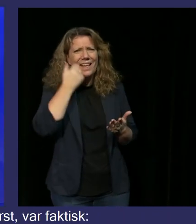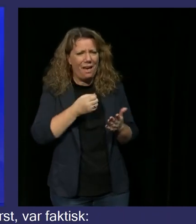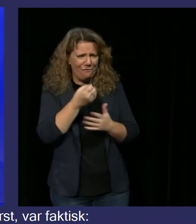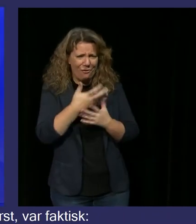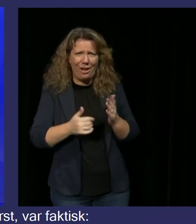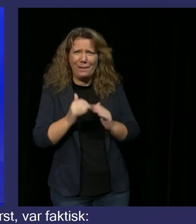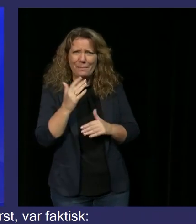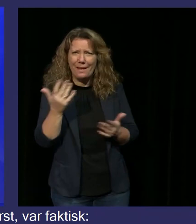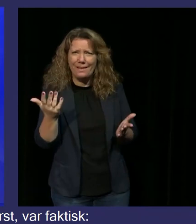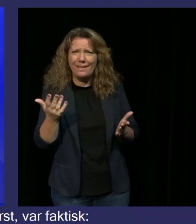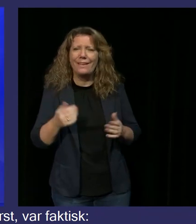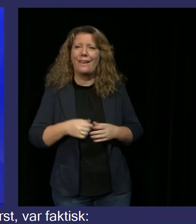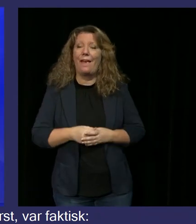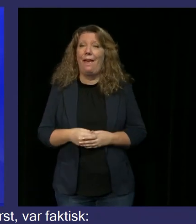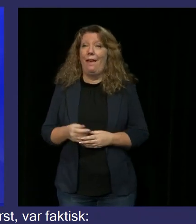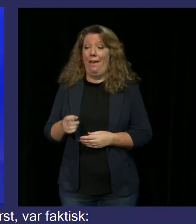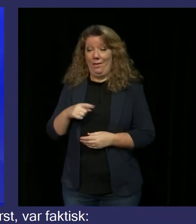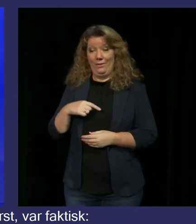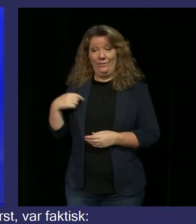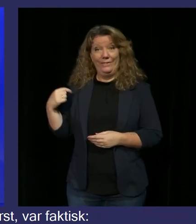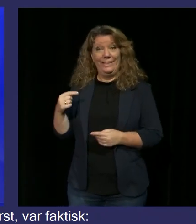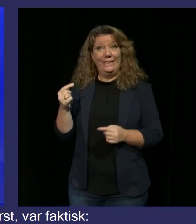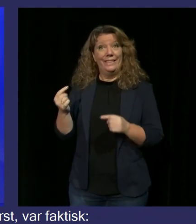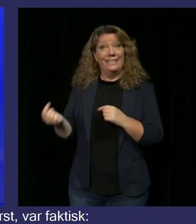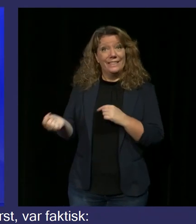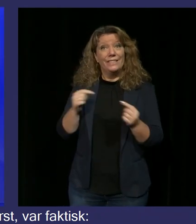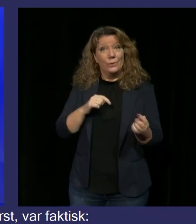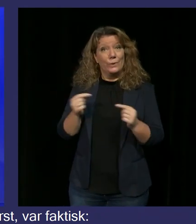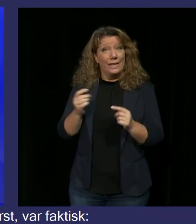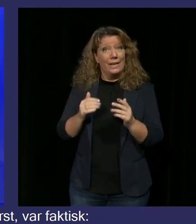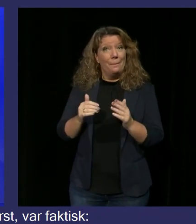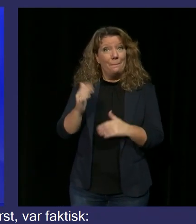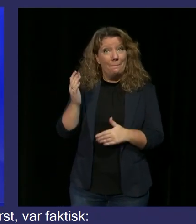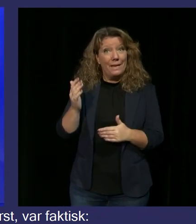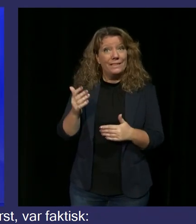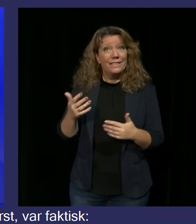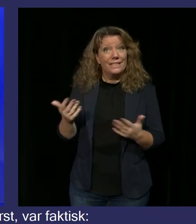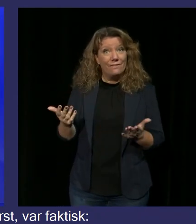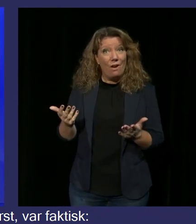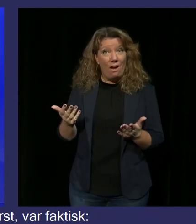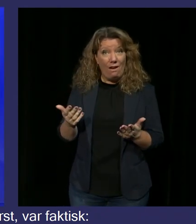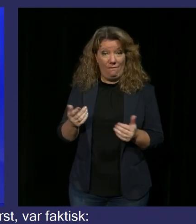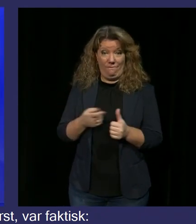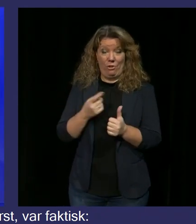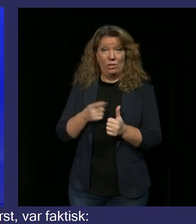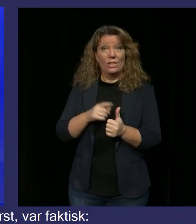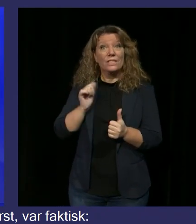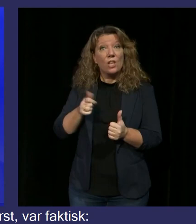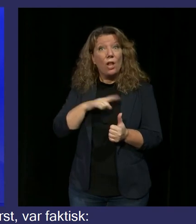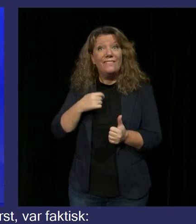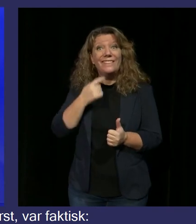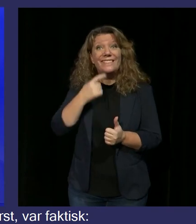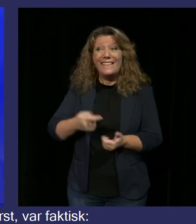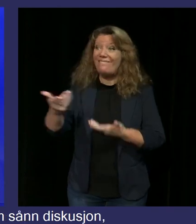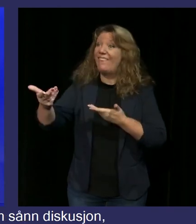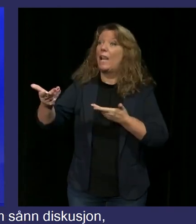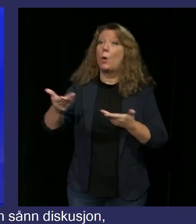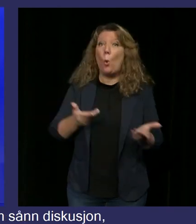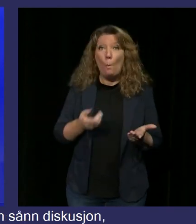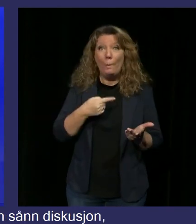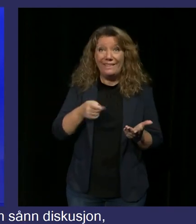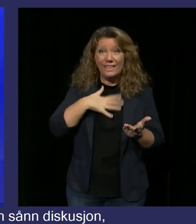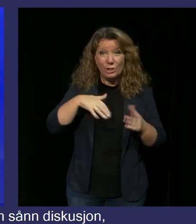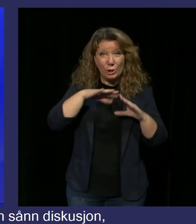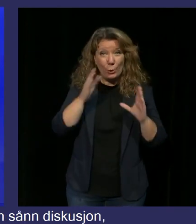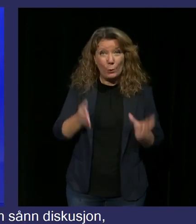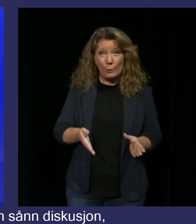En av de tingene vi diskuterte mest først var faktisk, skal vi si velkommen til sykehuset? Det er liksom